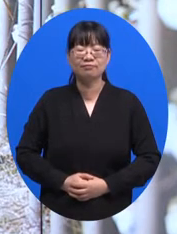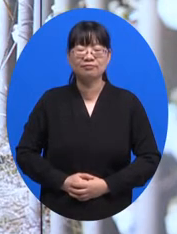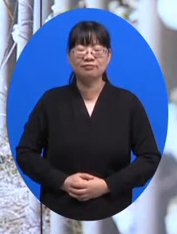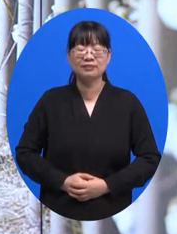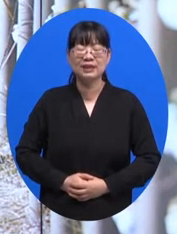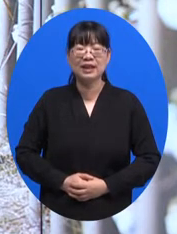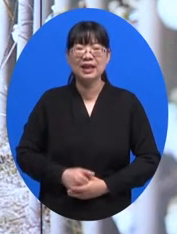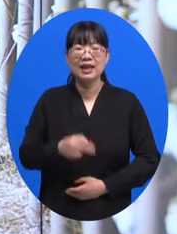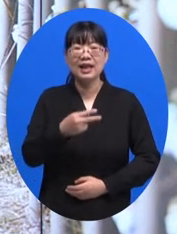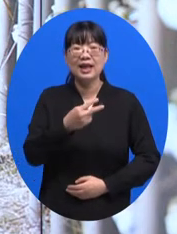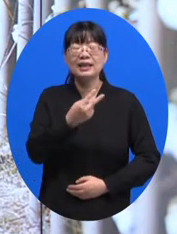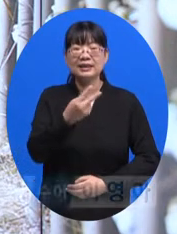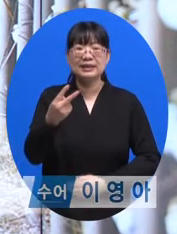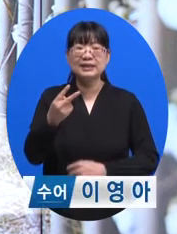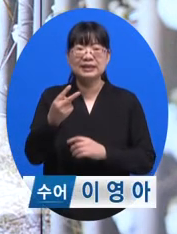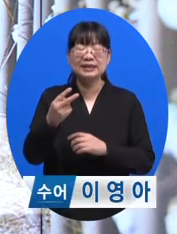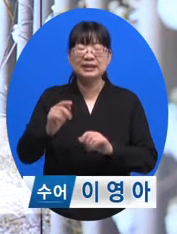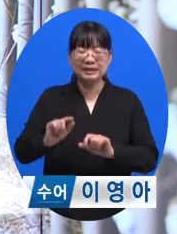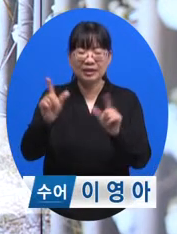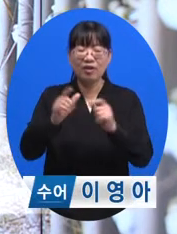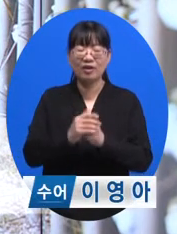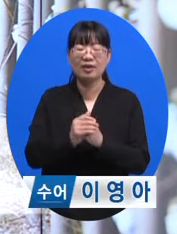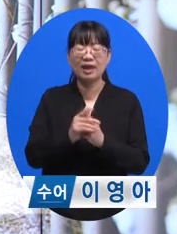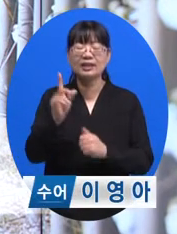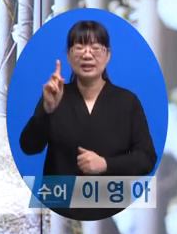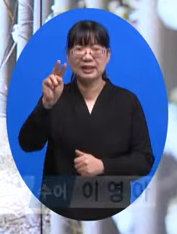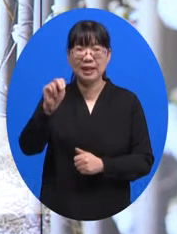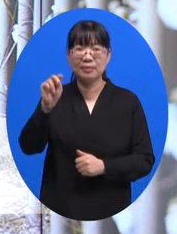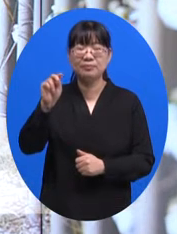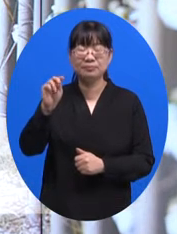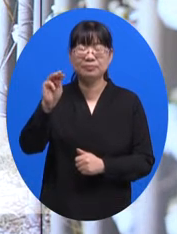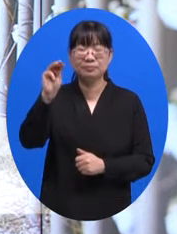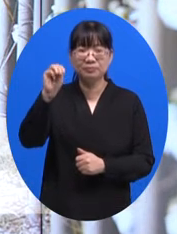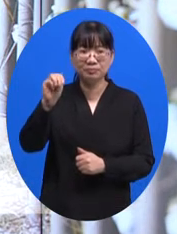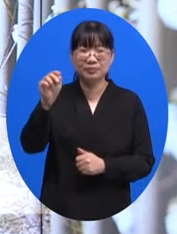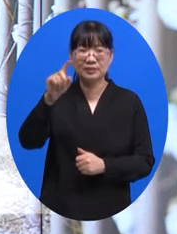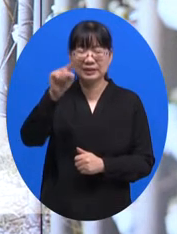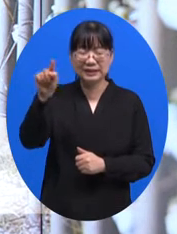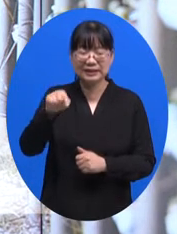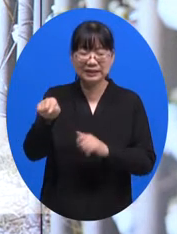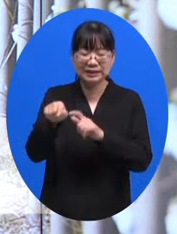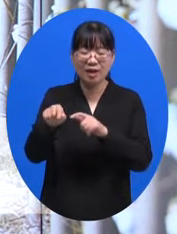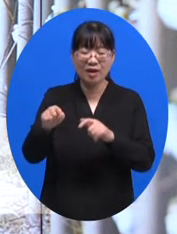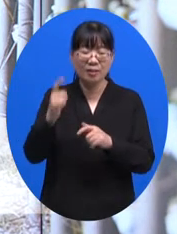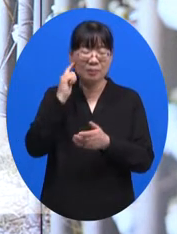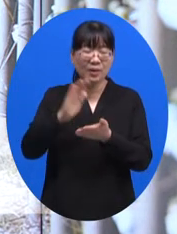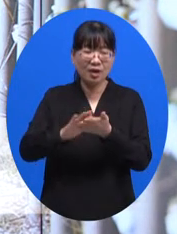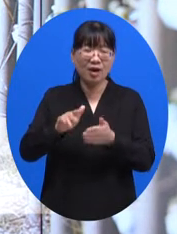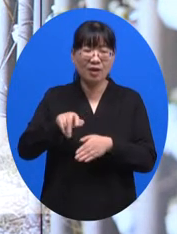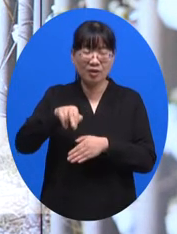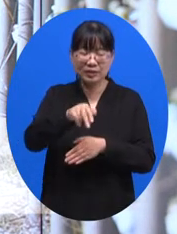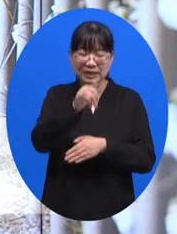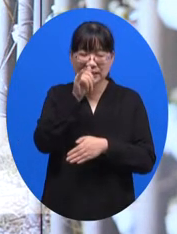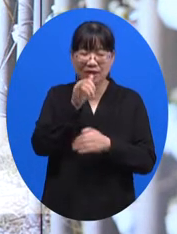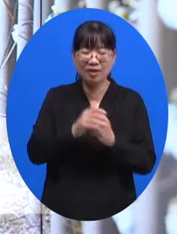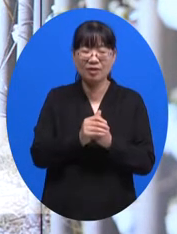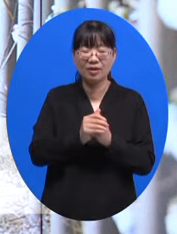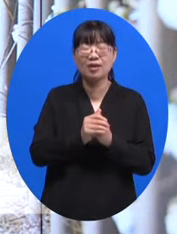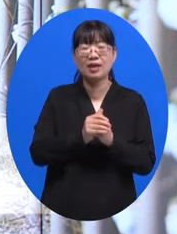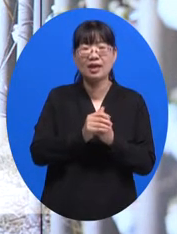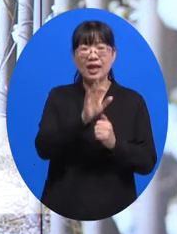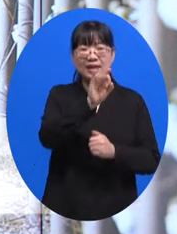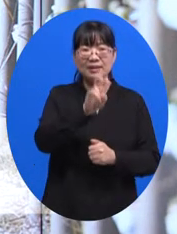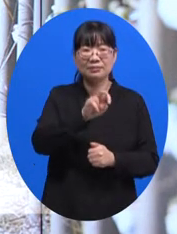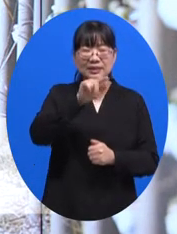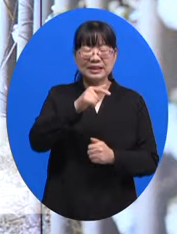2022 DMZ런의 마지막 프로그램인 DMZ 평화 걷기 행사가 열렸습니다. 시민들은 민통선 내 임진강변을 걸으며